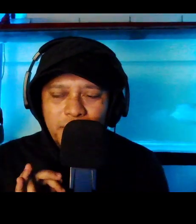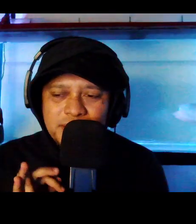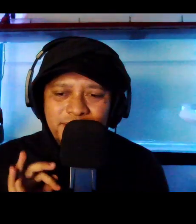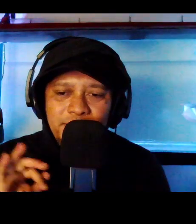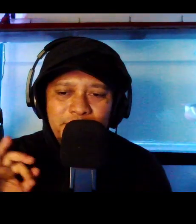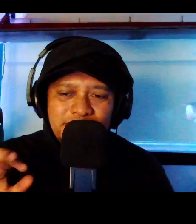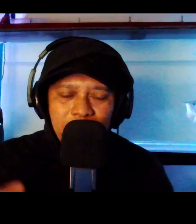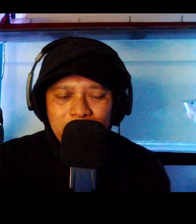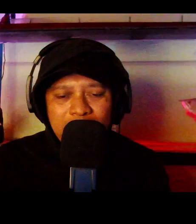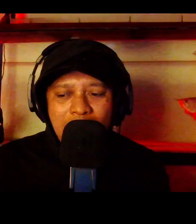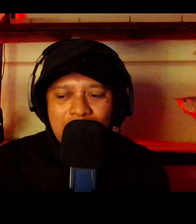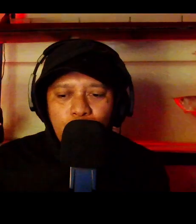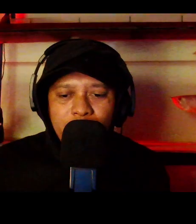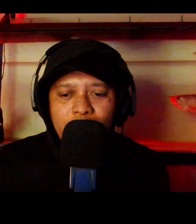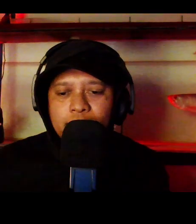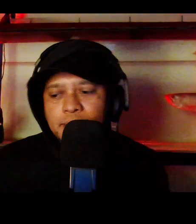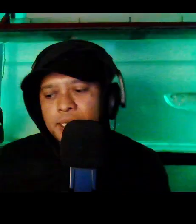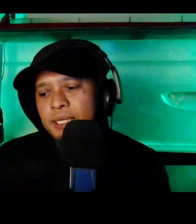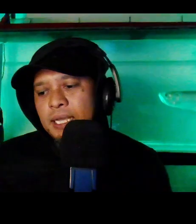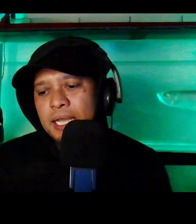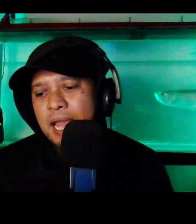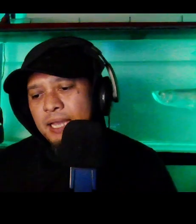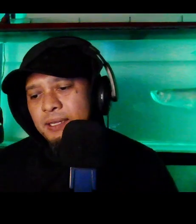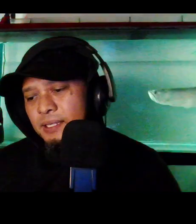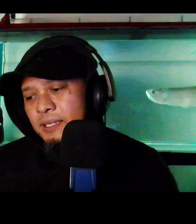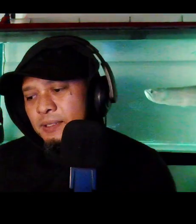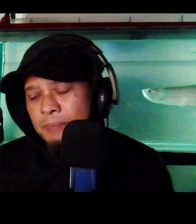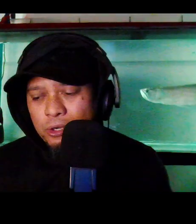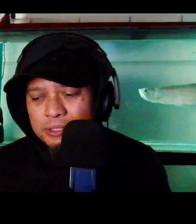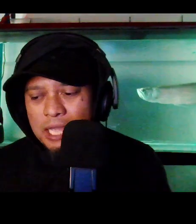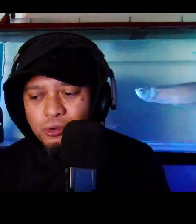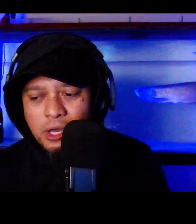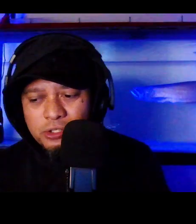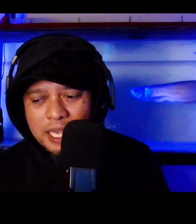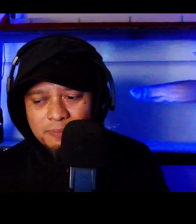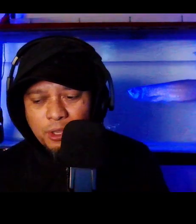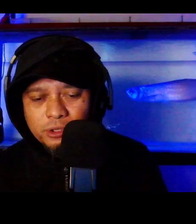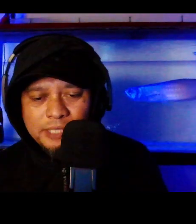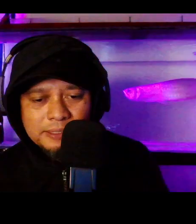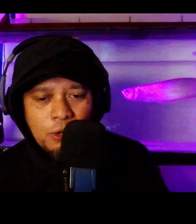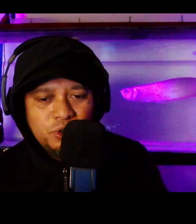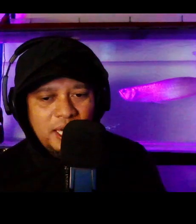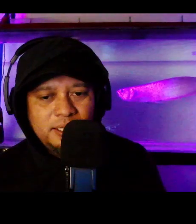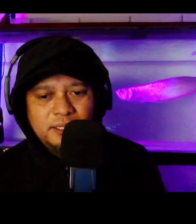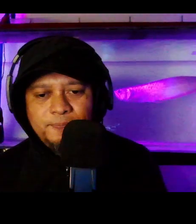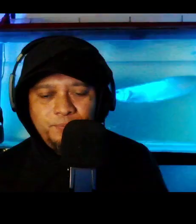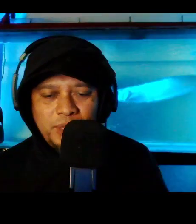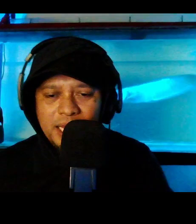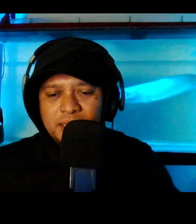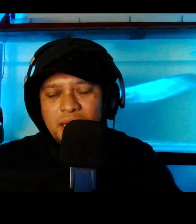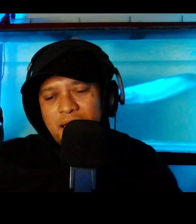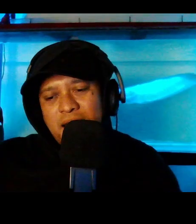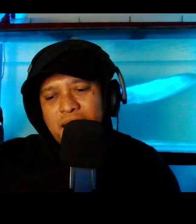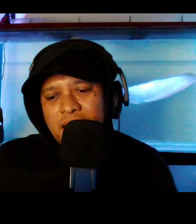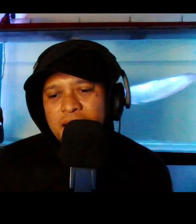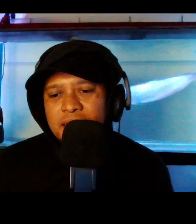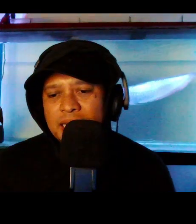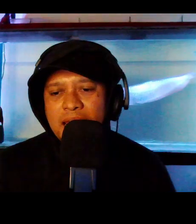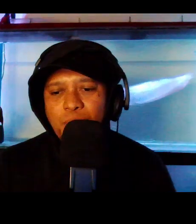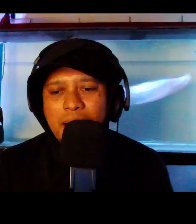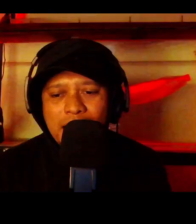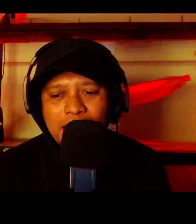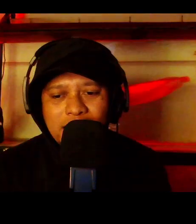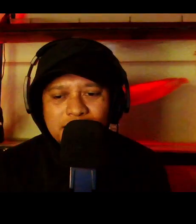sa West Philippines na pinag-aagawan na yan. Ha? Meron tayong ano dyan, may content ako dyan.